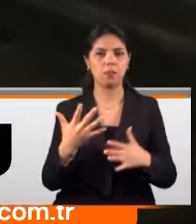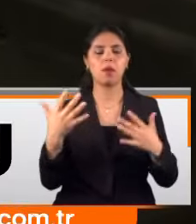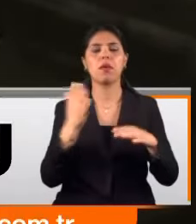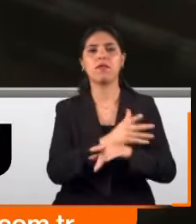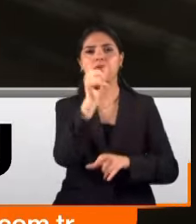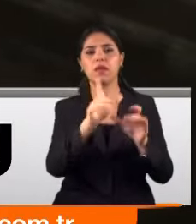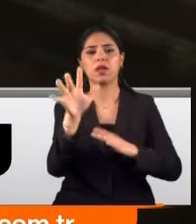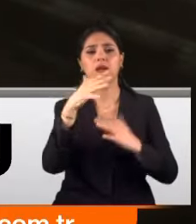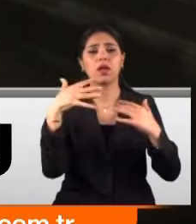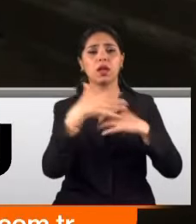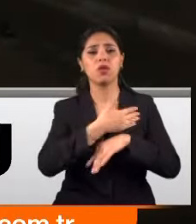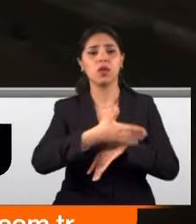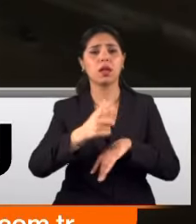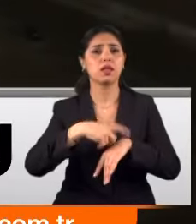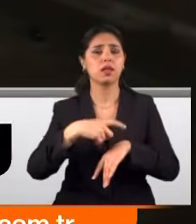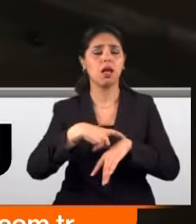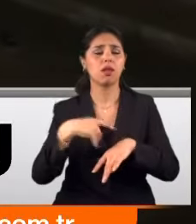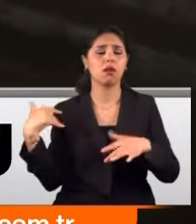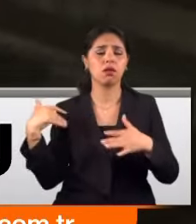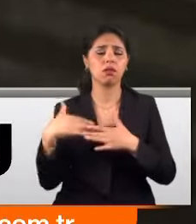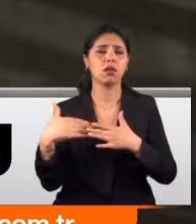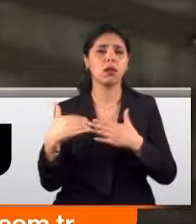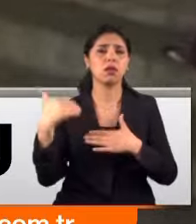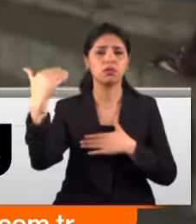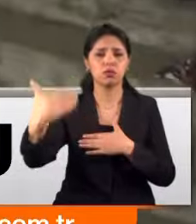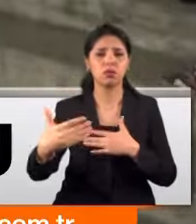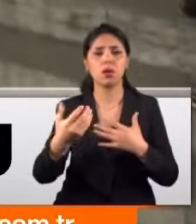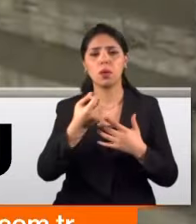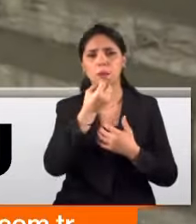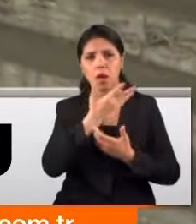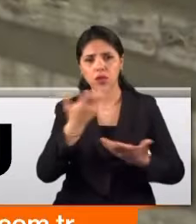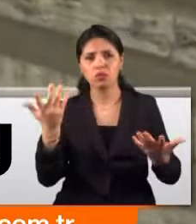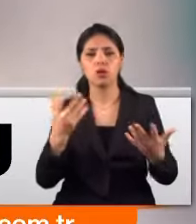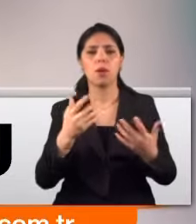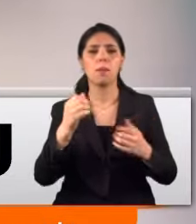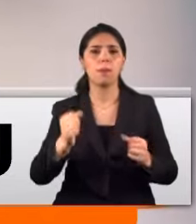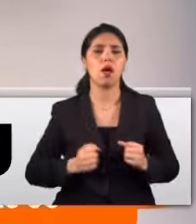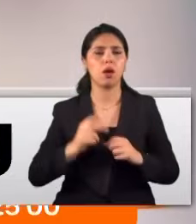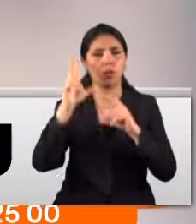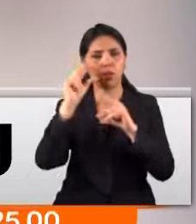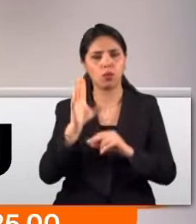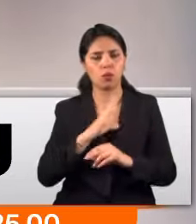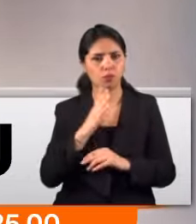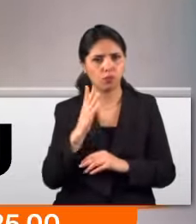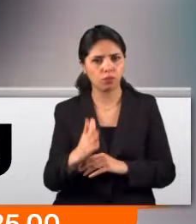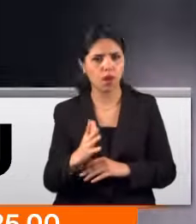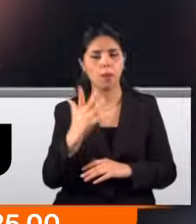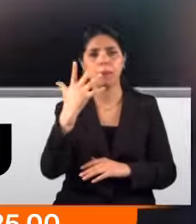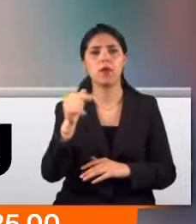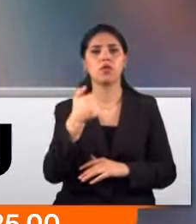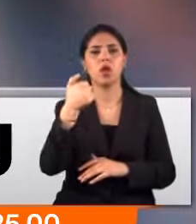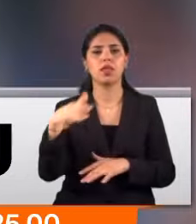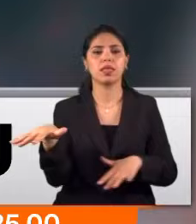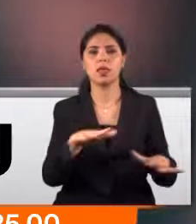dışarıda bekledi. Hatta birçok vatandaş ise parklarda, bahçelerde sabahladı. 5,6'lık depremin yaşandığı